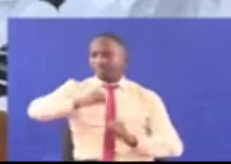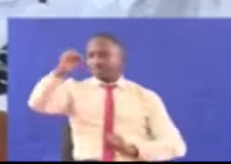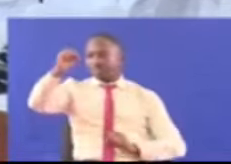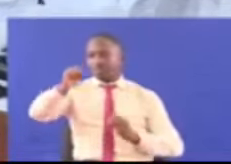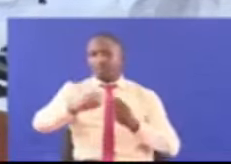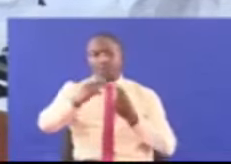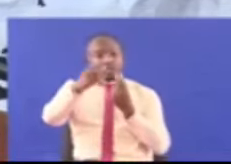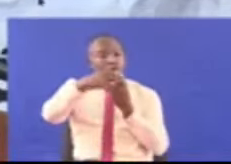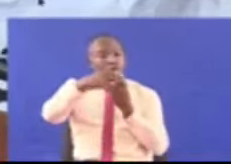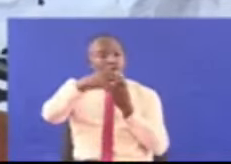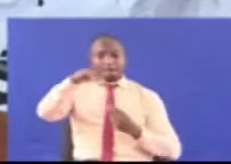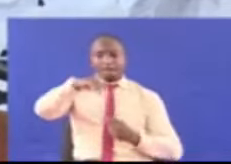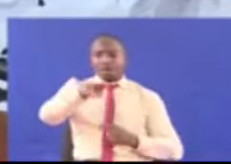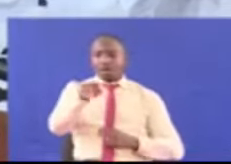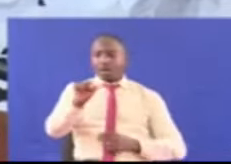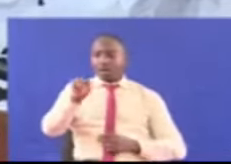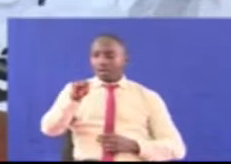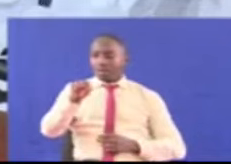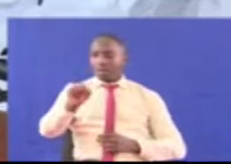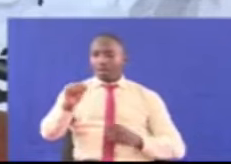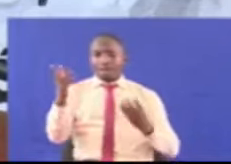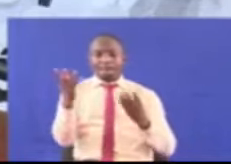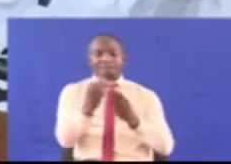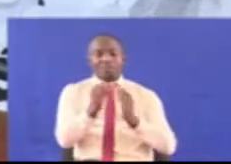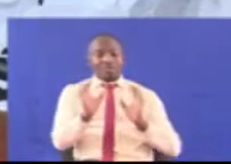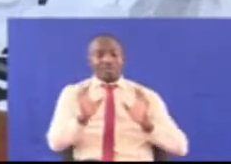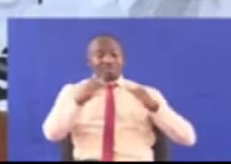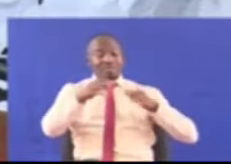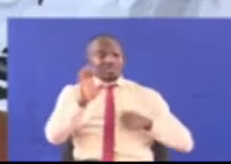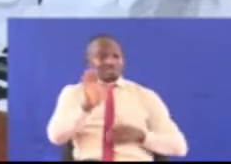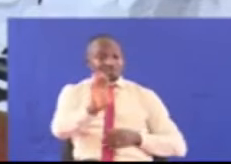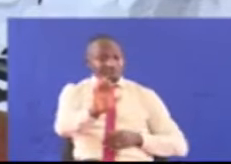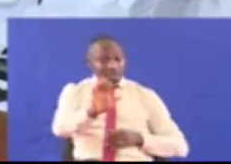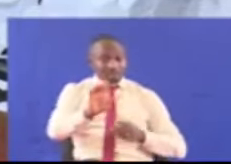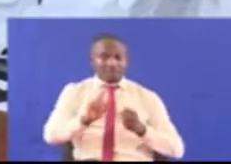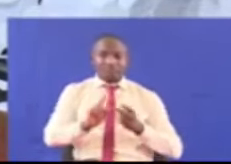Sasa Dr. Mwagama kwa kweli na team Tanzania